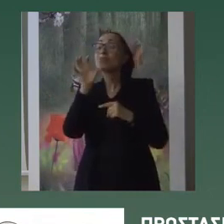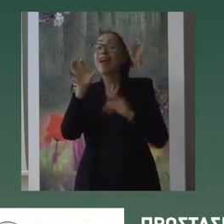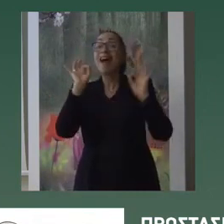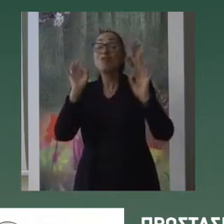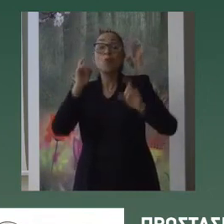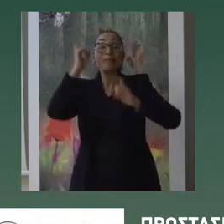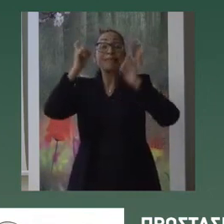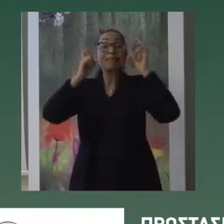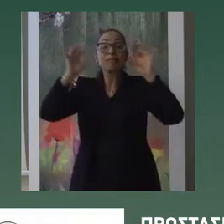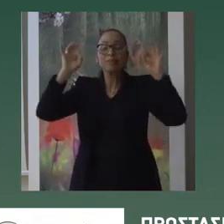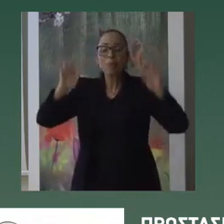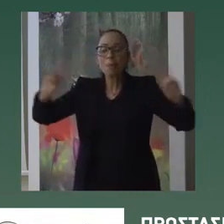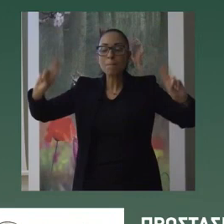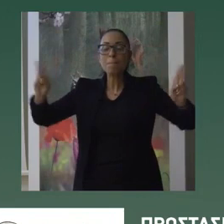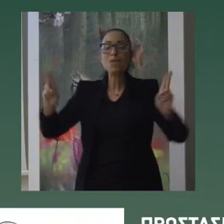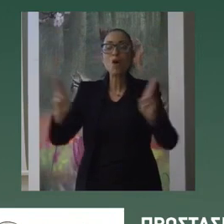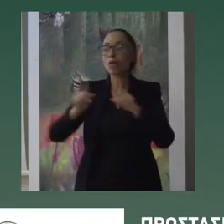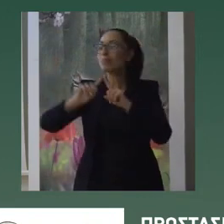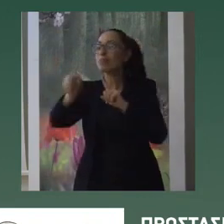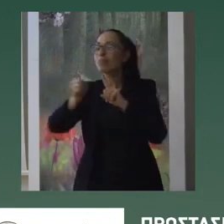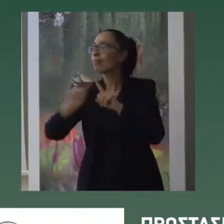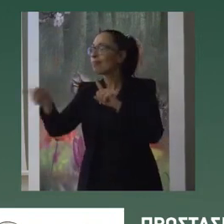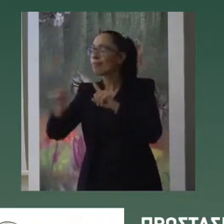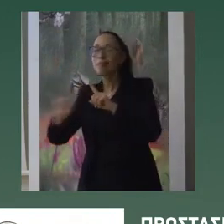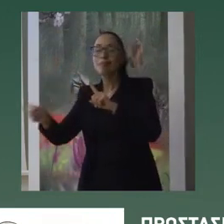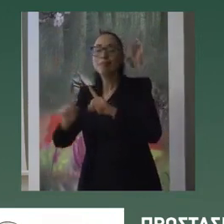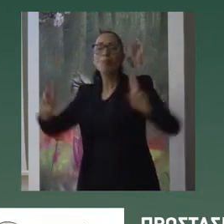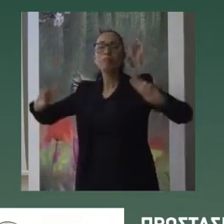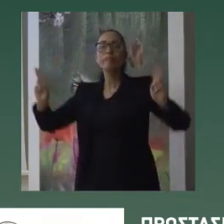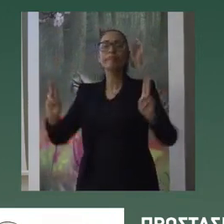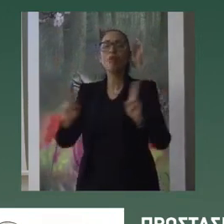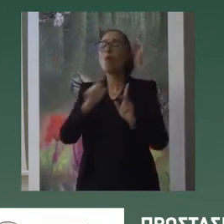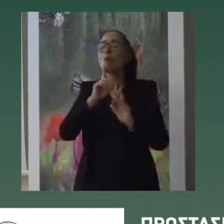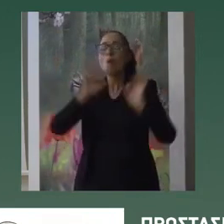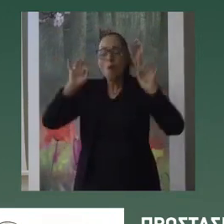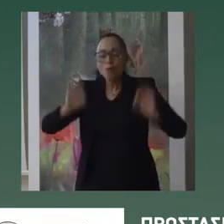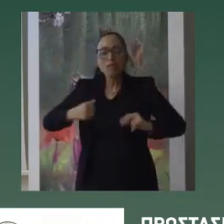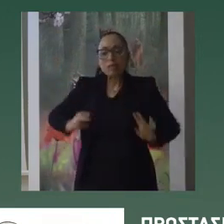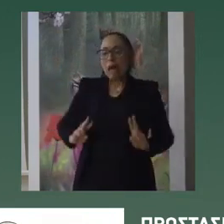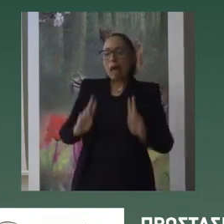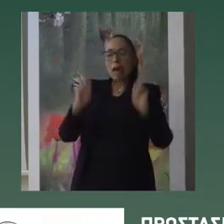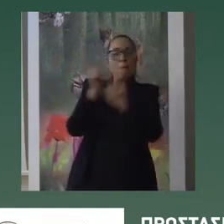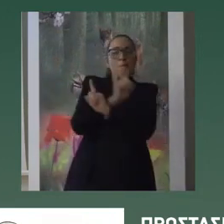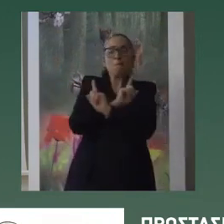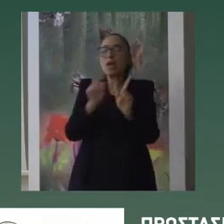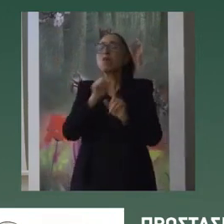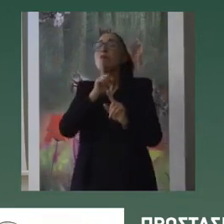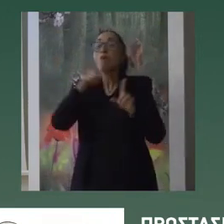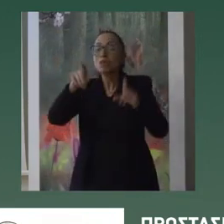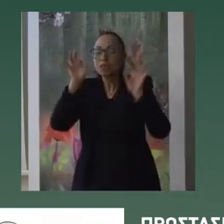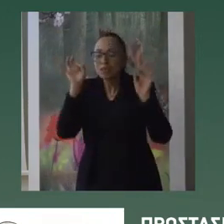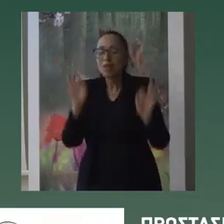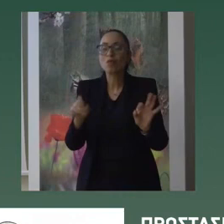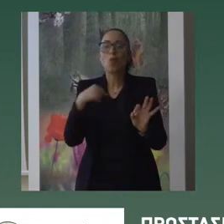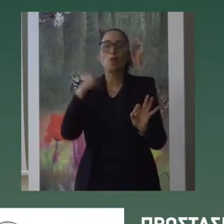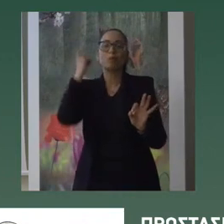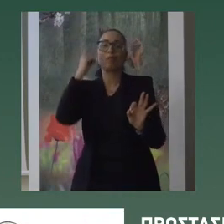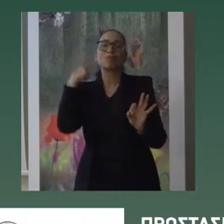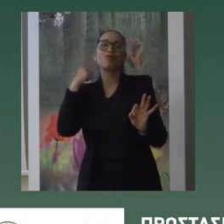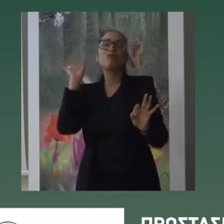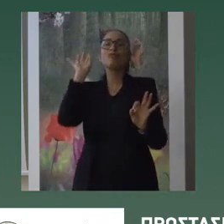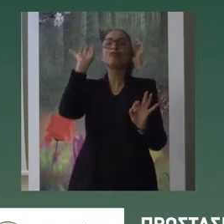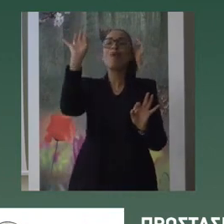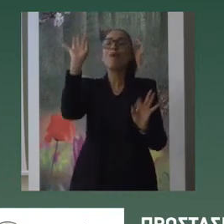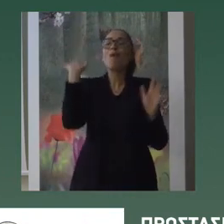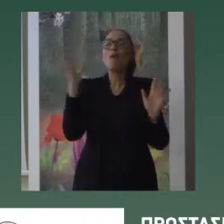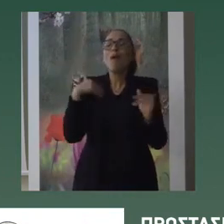το σκεπτικό είναι ότι μειώνω τις μετακινήσεις. Μειώνω αυτό που καταναλώνει ενέργεια και παράγει αέρα του θερμοκήπου. Πάντα εκεί είναι το σκεπτικό,